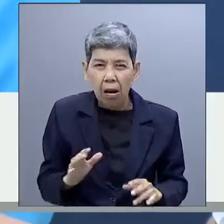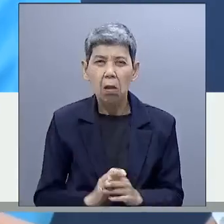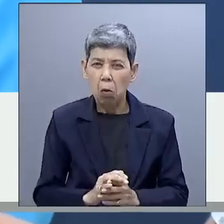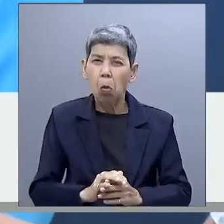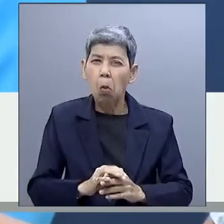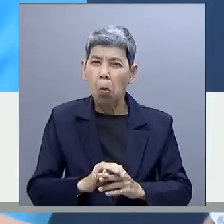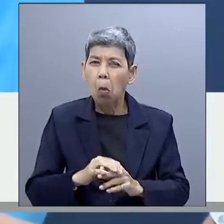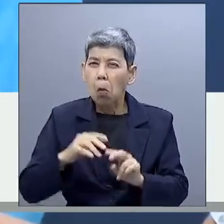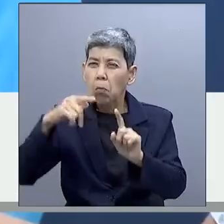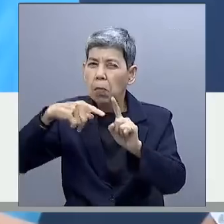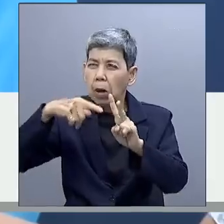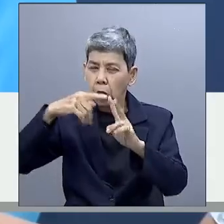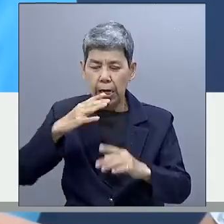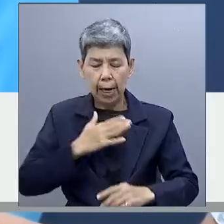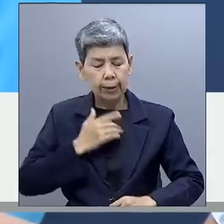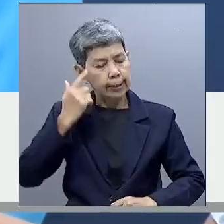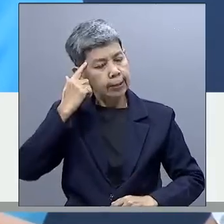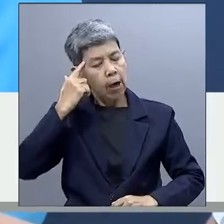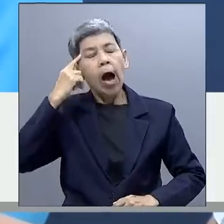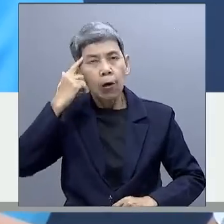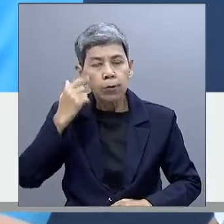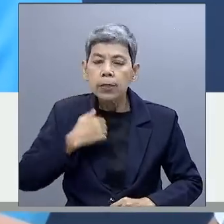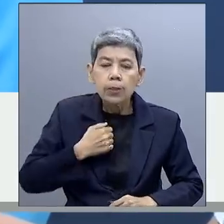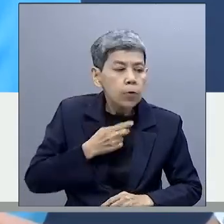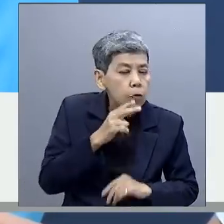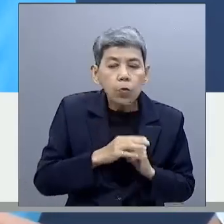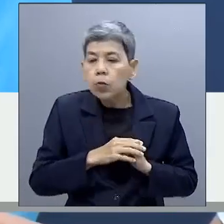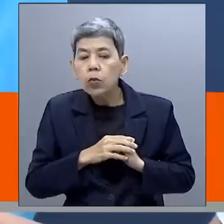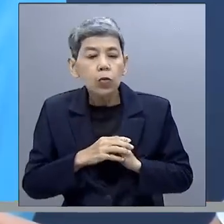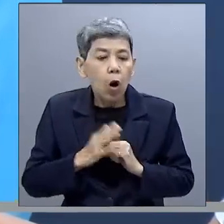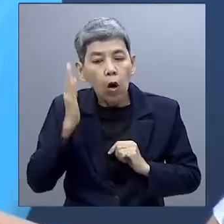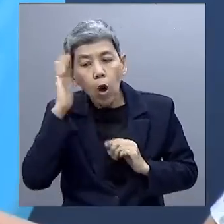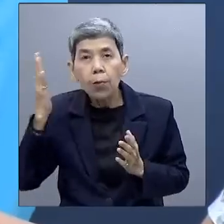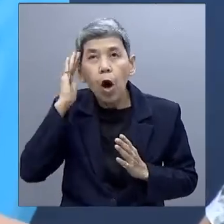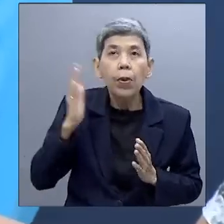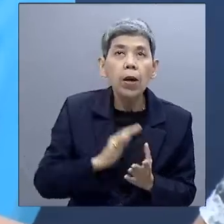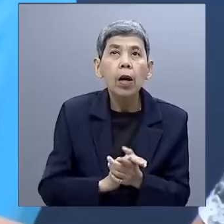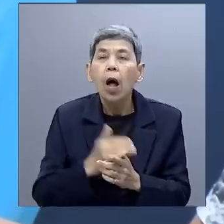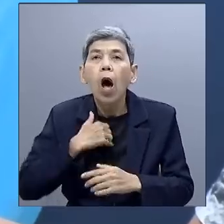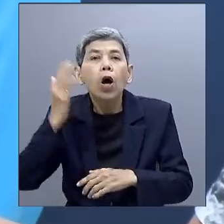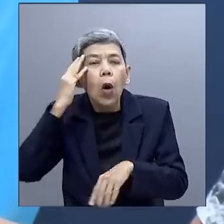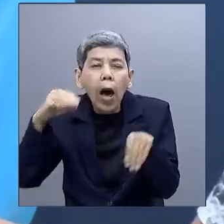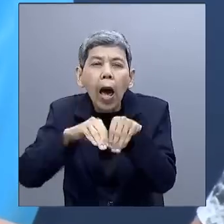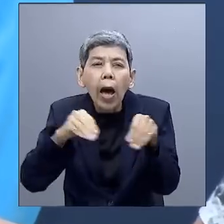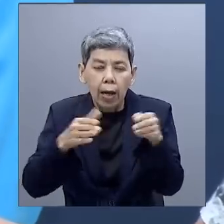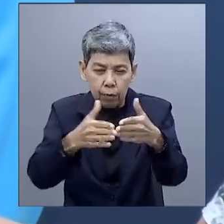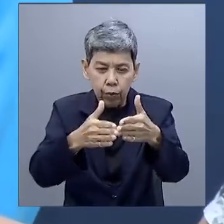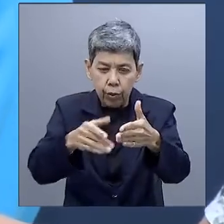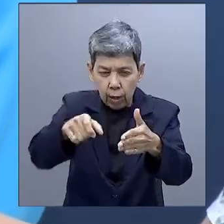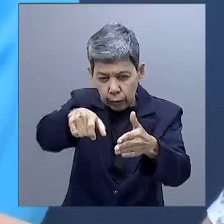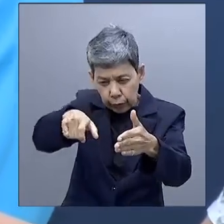นะครับผมก็พวกเราก็ตัดสินใจก็หาที่หาที่ไปที่มาไม่มีที่นอนก็ไปนอนข้างอ่าระเบียงเรือ